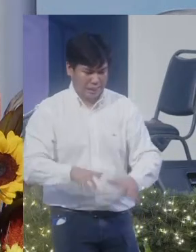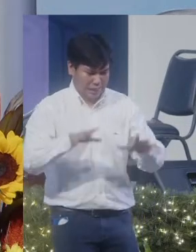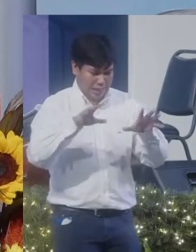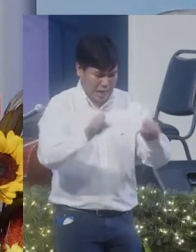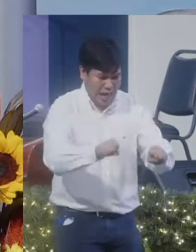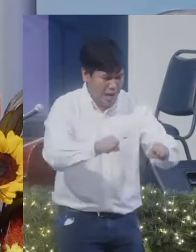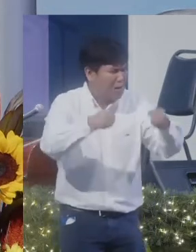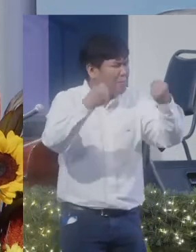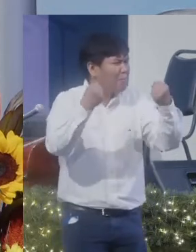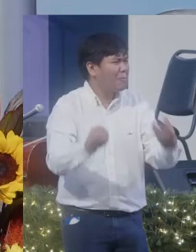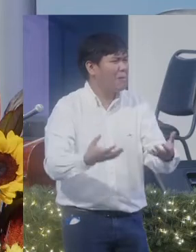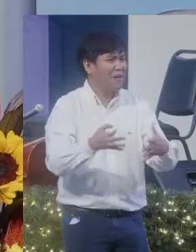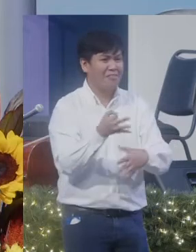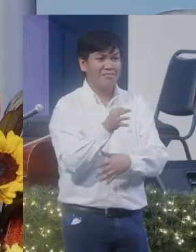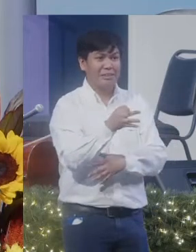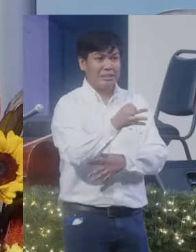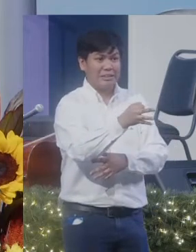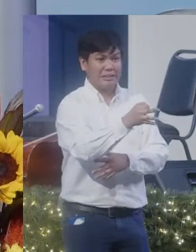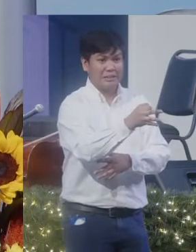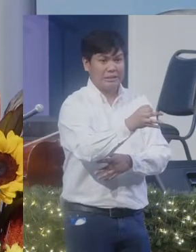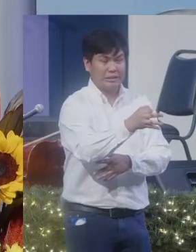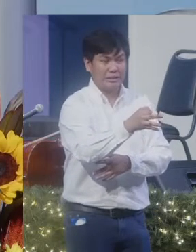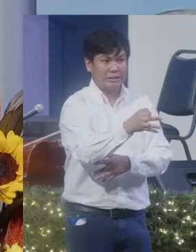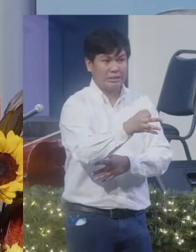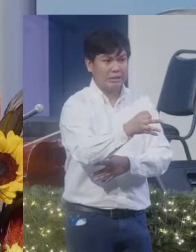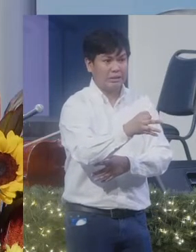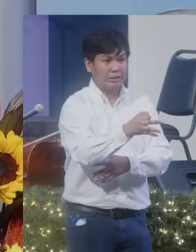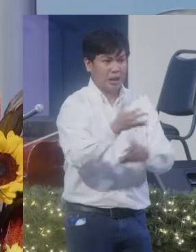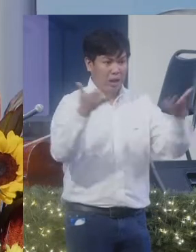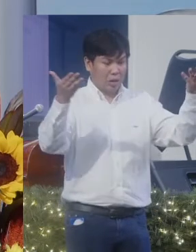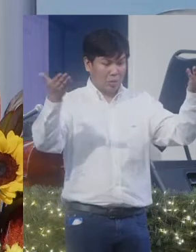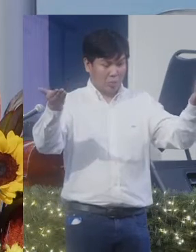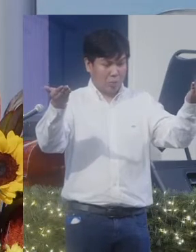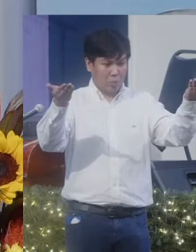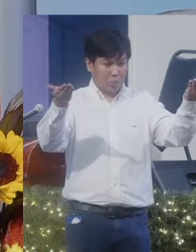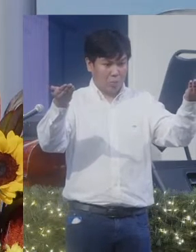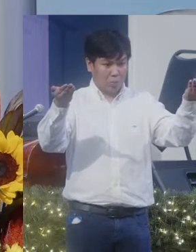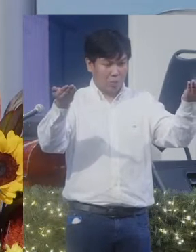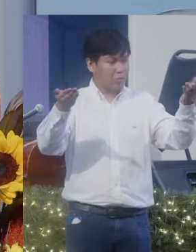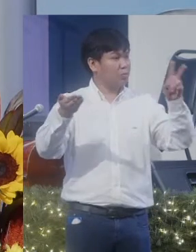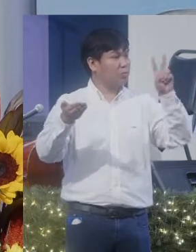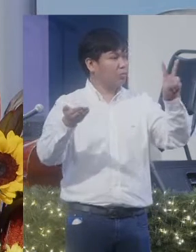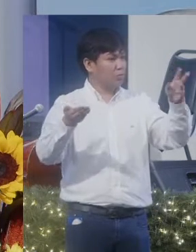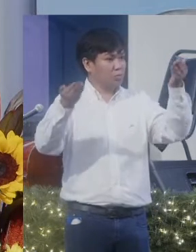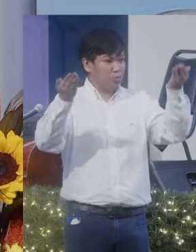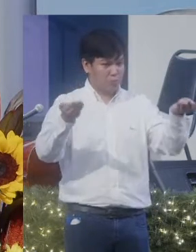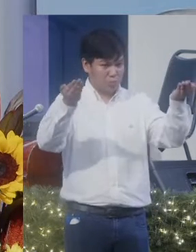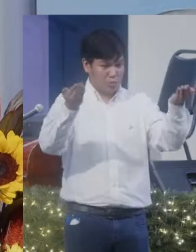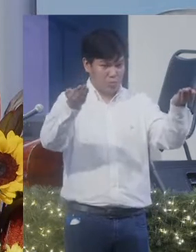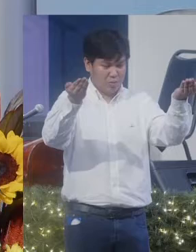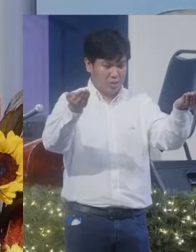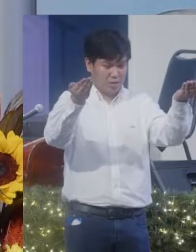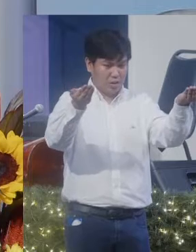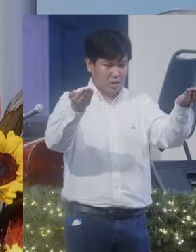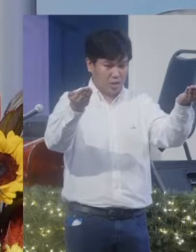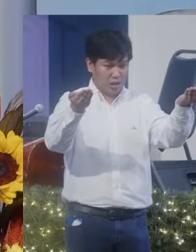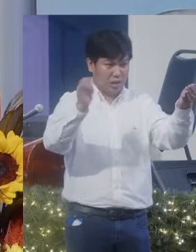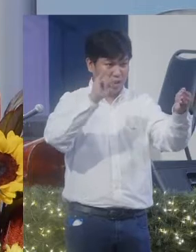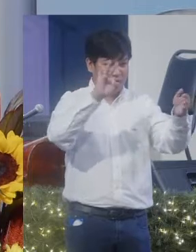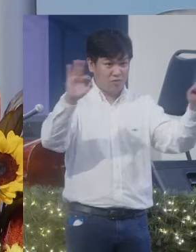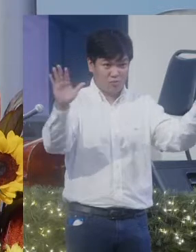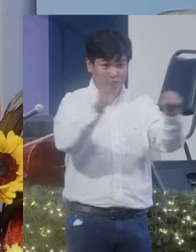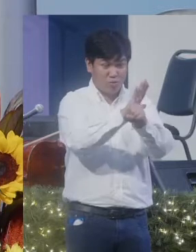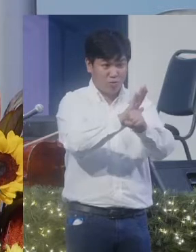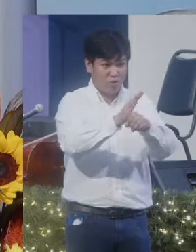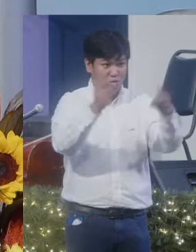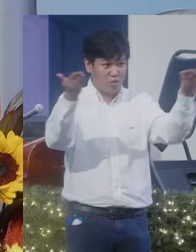fish. Kaya they enclosed 2 bangka, merong malaking lambat. So pagka puno na yung